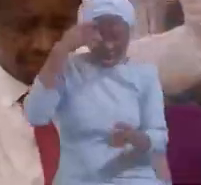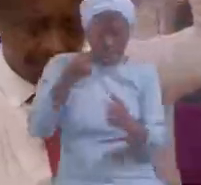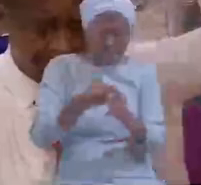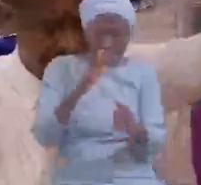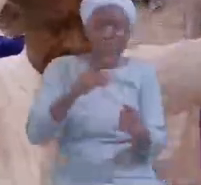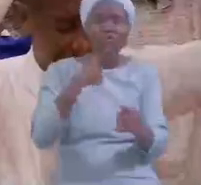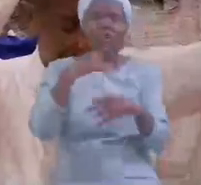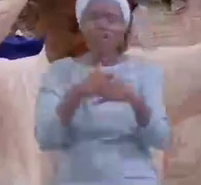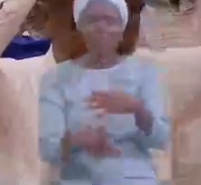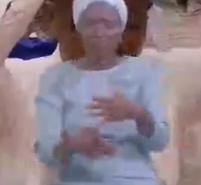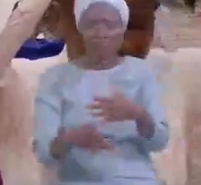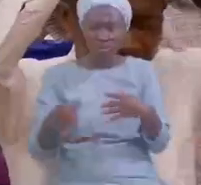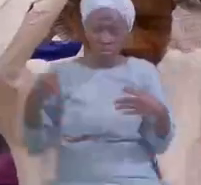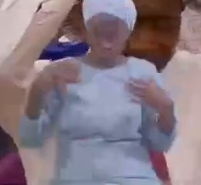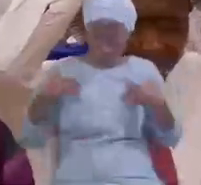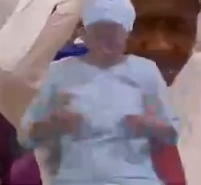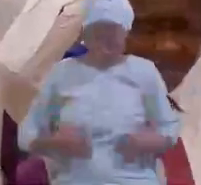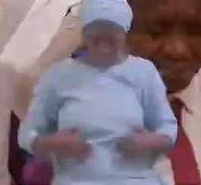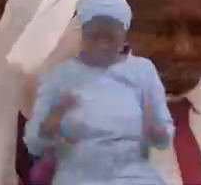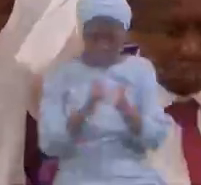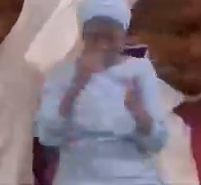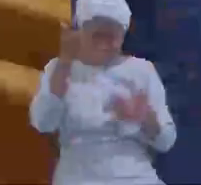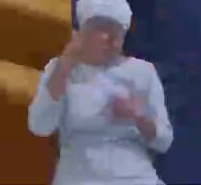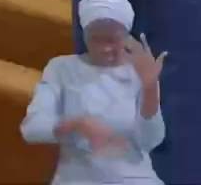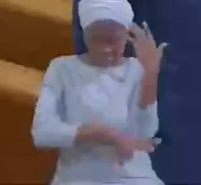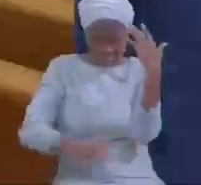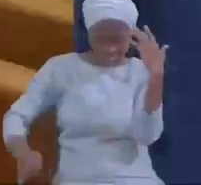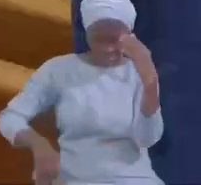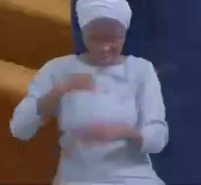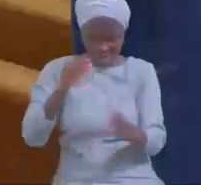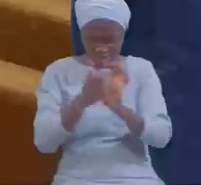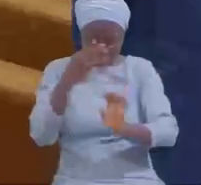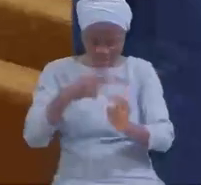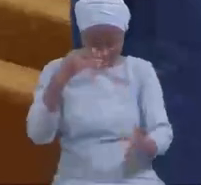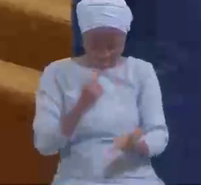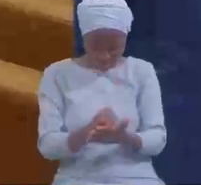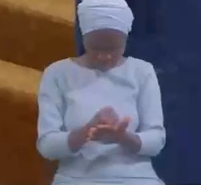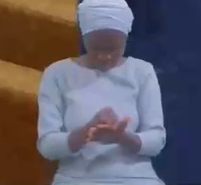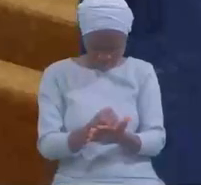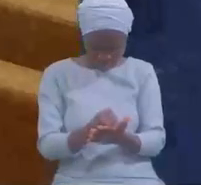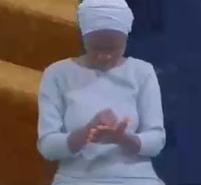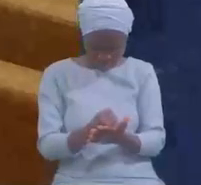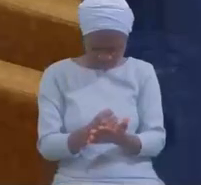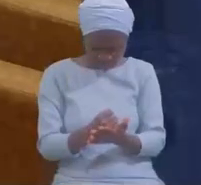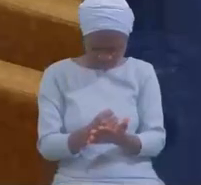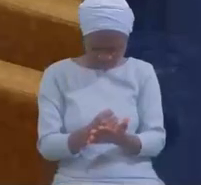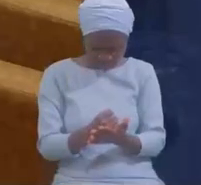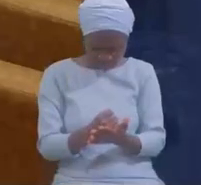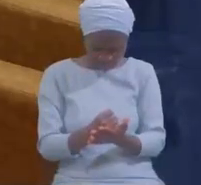jusqu'aux artères, jusqu'au vaisseau sanguin, la maladie est déracinée au nom de Jésus-Christ. La